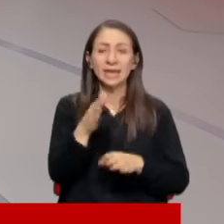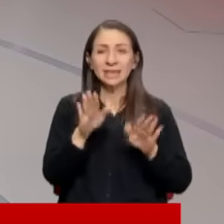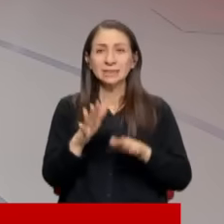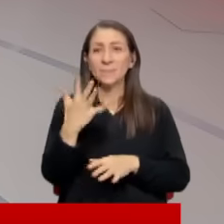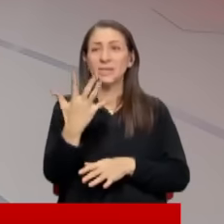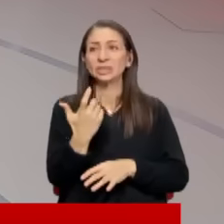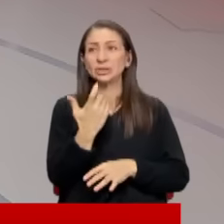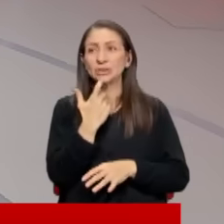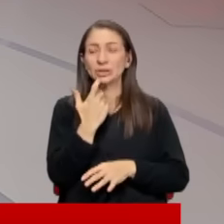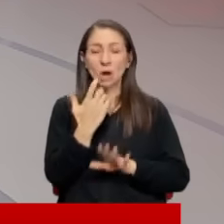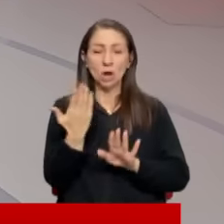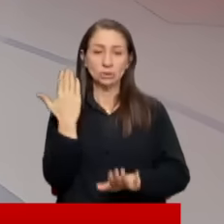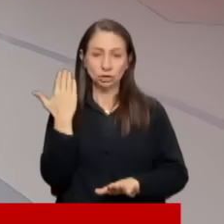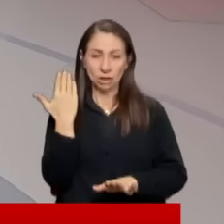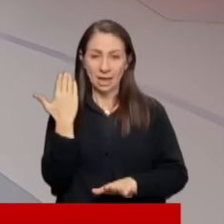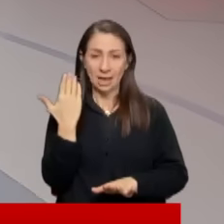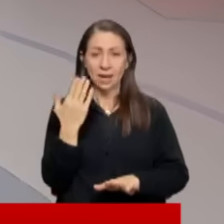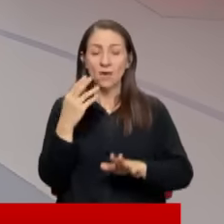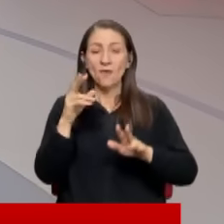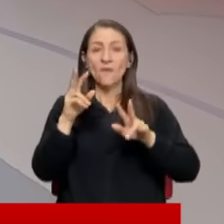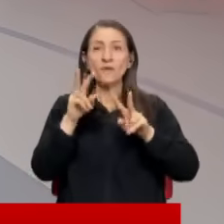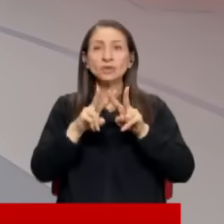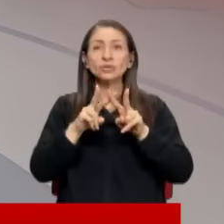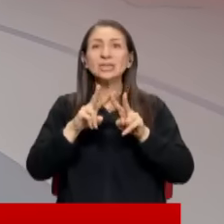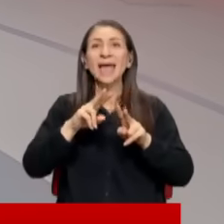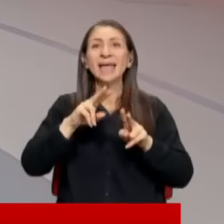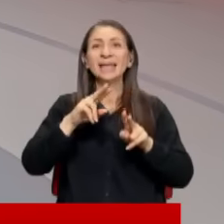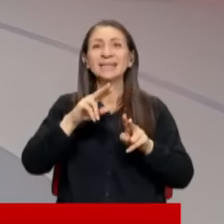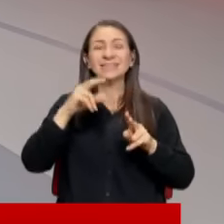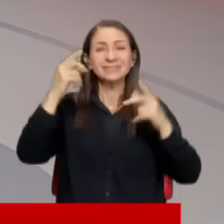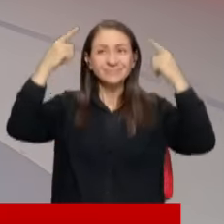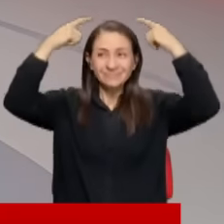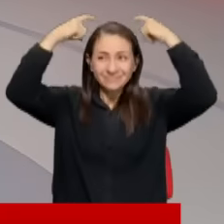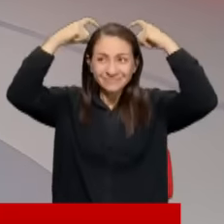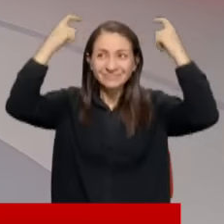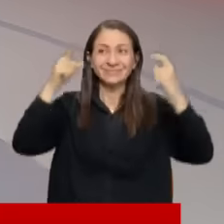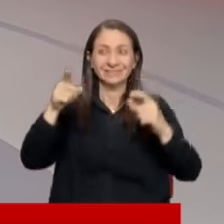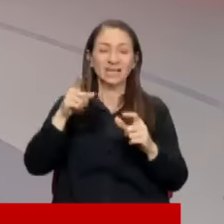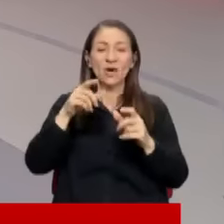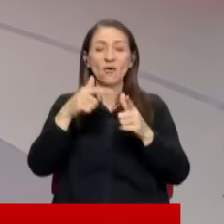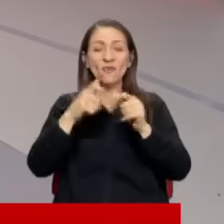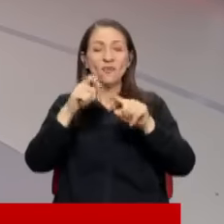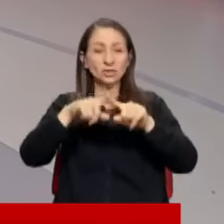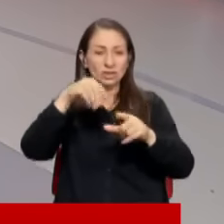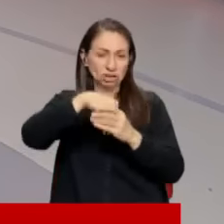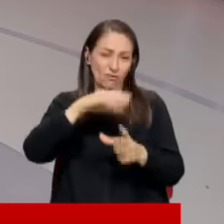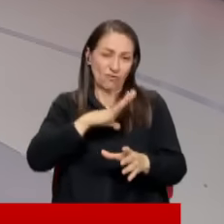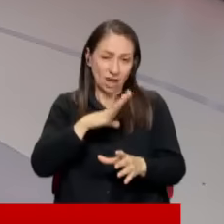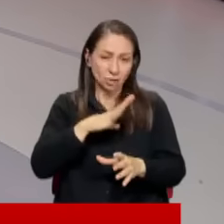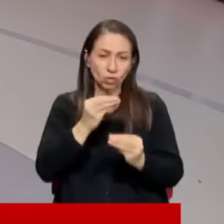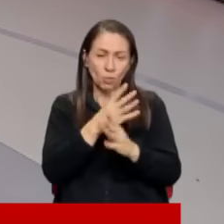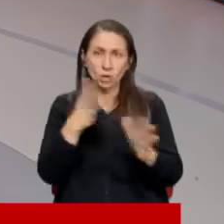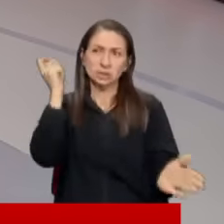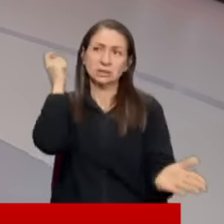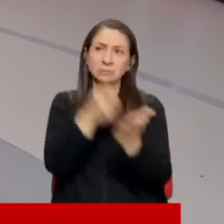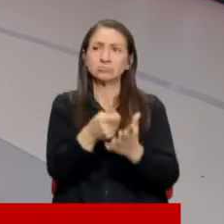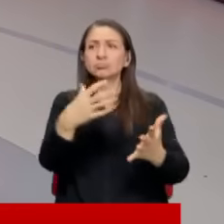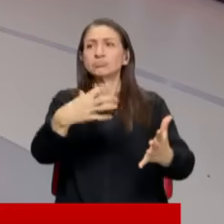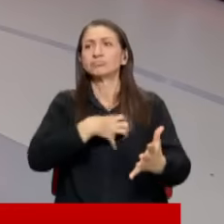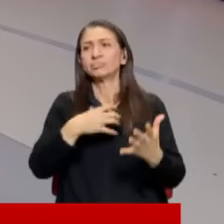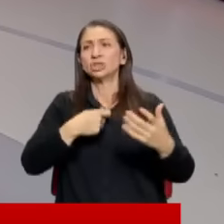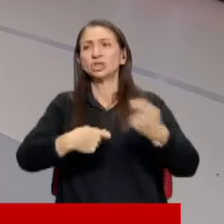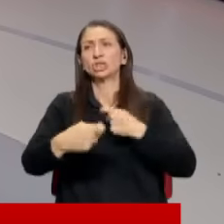5 yıl önce The Walt Disney Company Fox kanallarının da içerisinde bulunduğu çok büyük bir satın alma